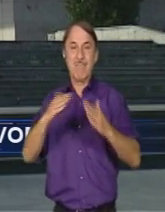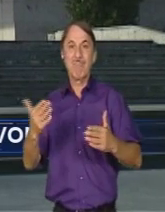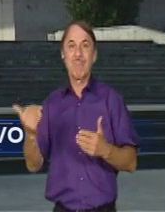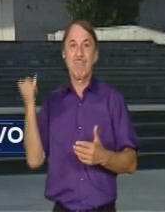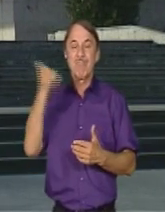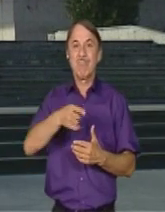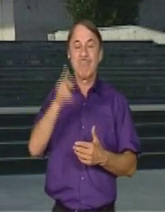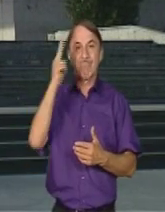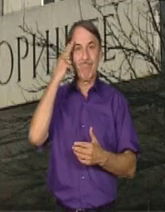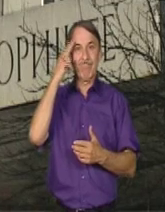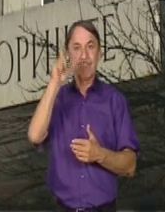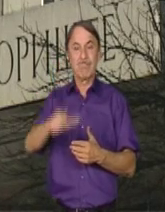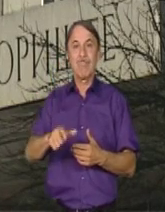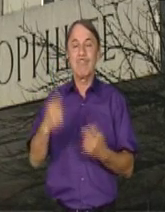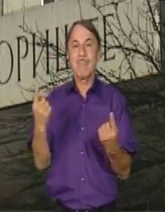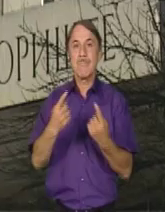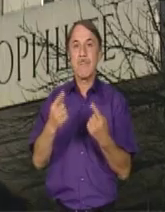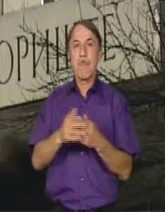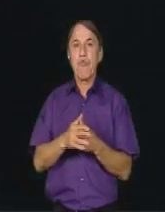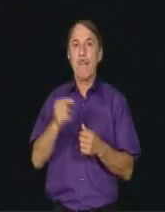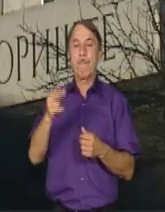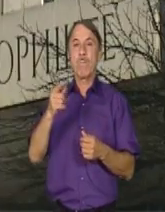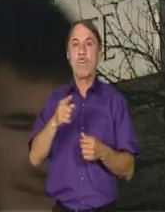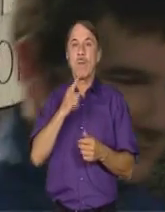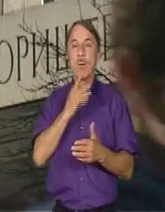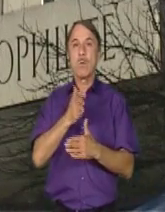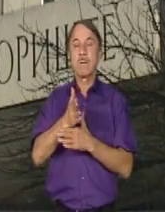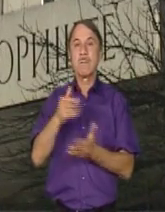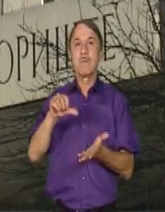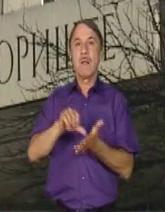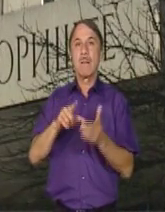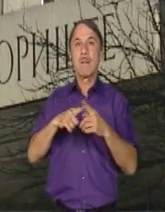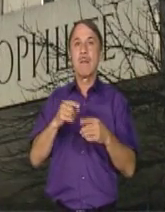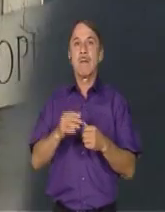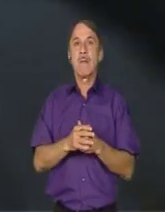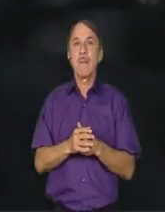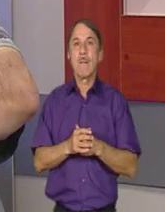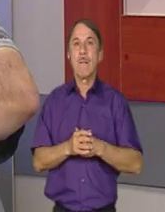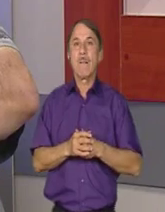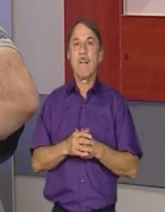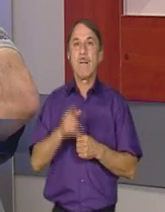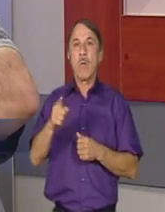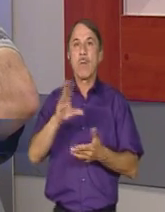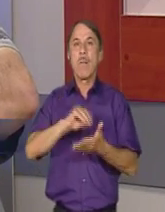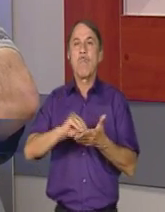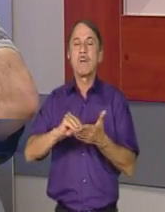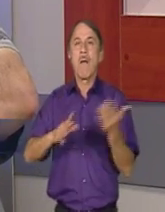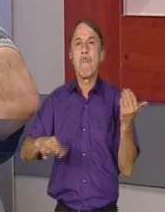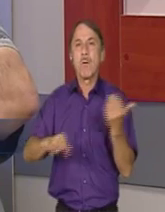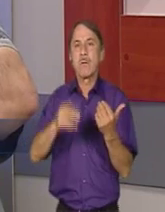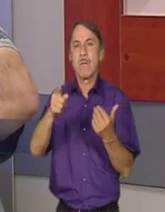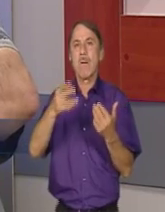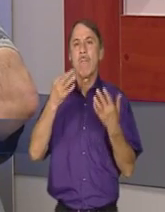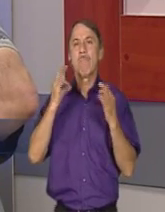i specijalna nagrada za prozu Milovan Vidaković Međunarodnog festivala Prose Fest. Karl Orff je napisao